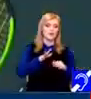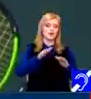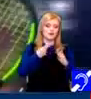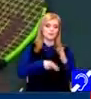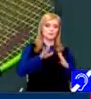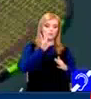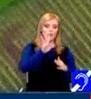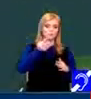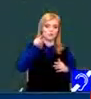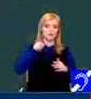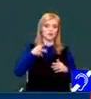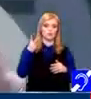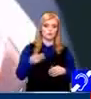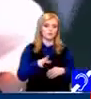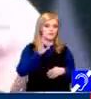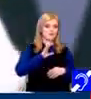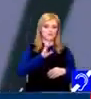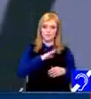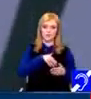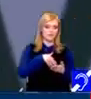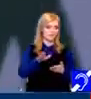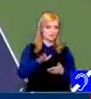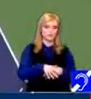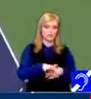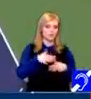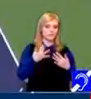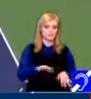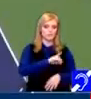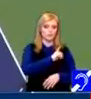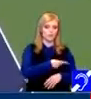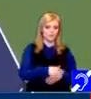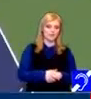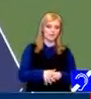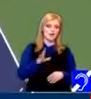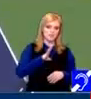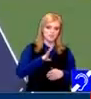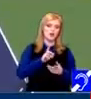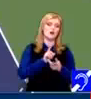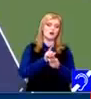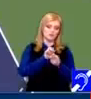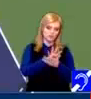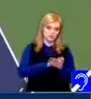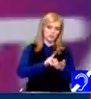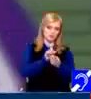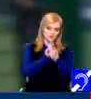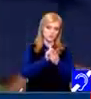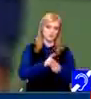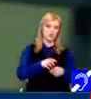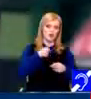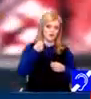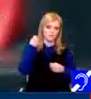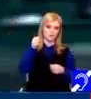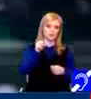și 5-2. Halep nu a renunțat, a egalat la 5, apoi la 6 și a împins setul în tie-break, pierdut de Simona cu